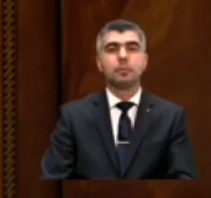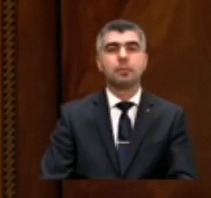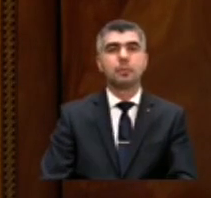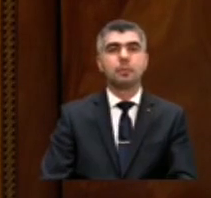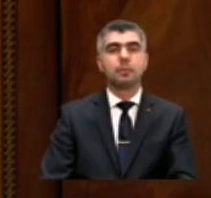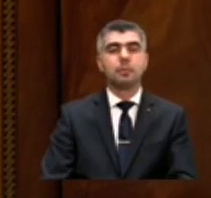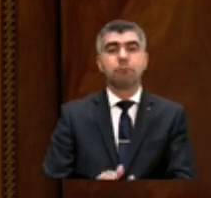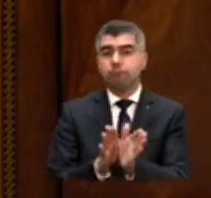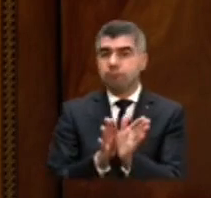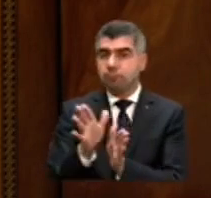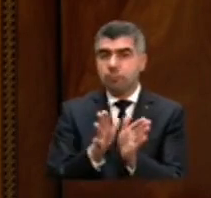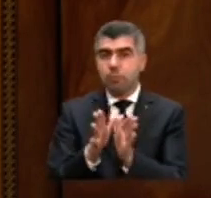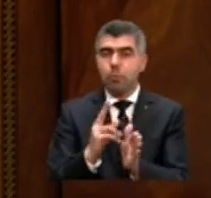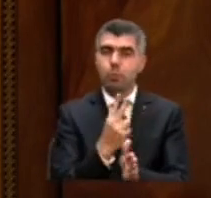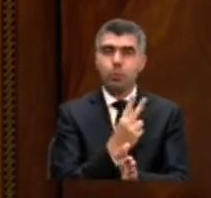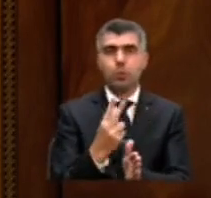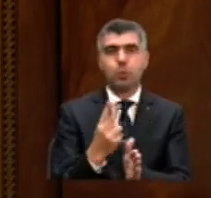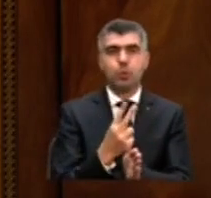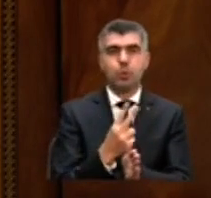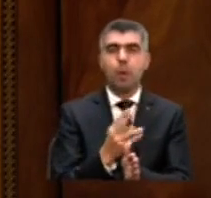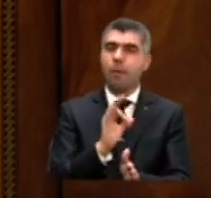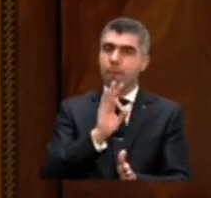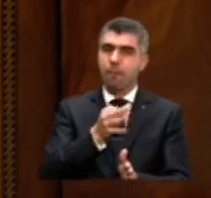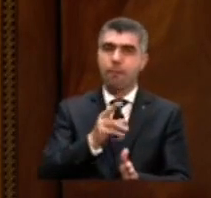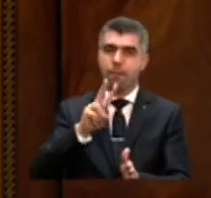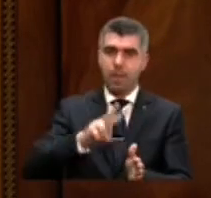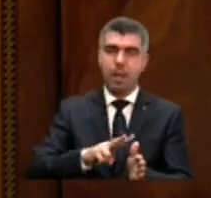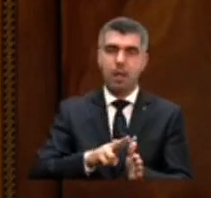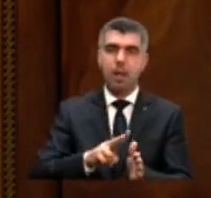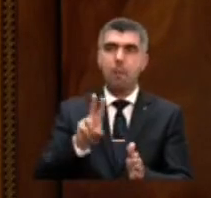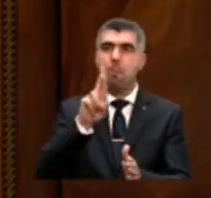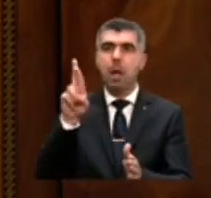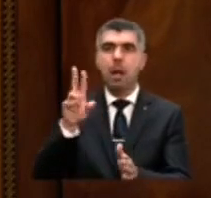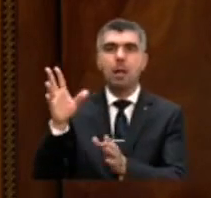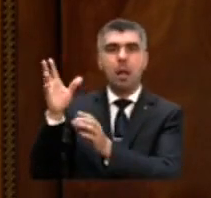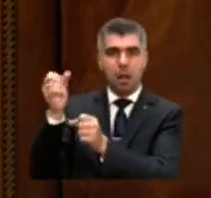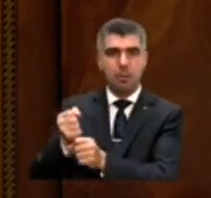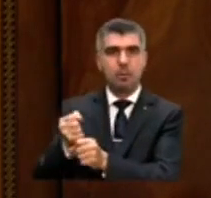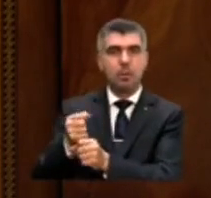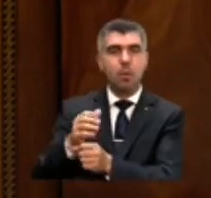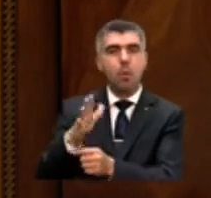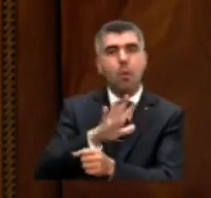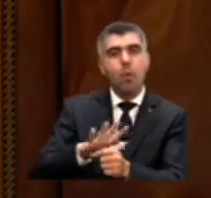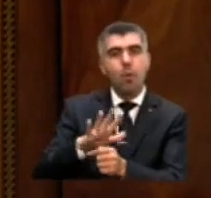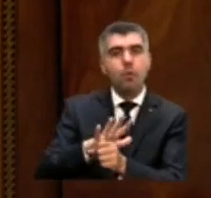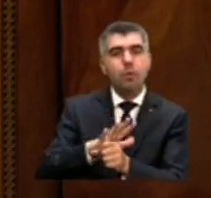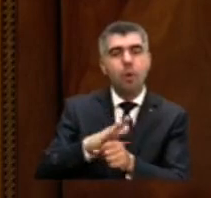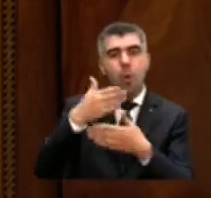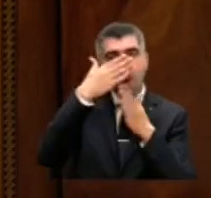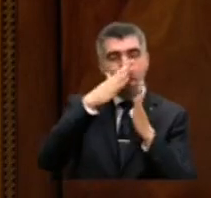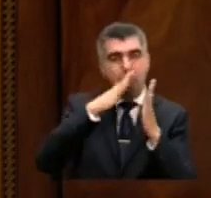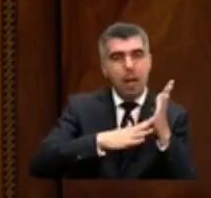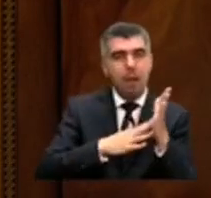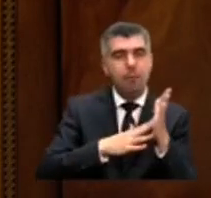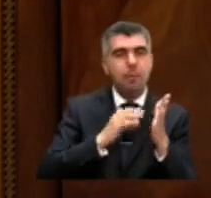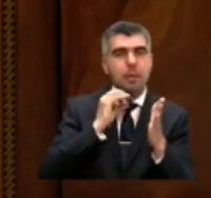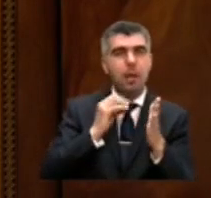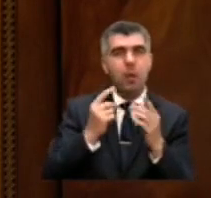لا يوازيه إلا ثقتنا بأن إرادة صاحب جلالة وعزيمة الحكومة وتطلع